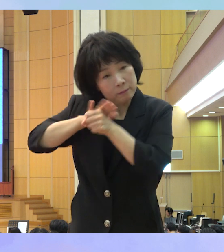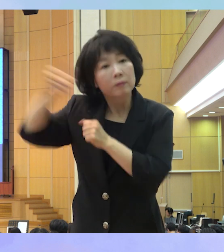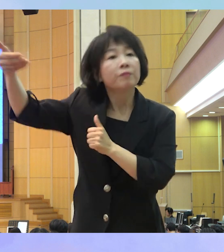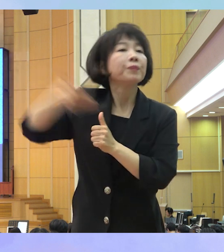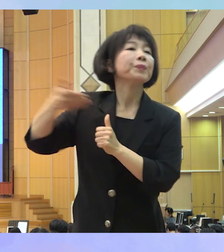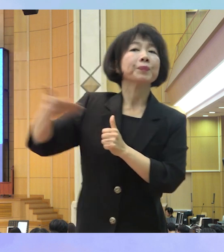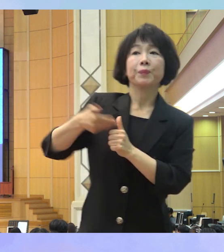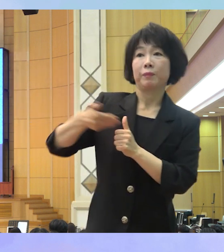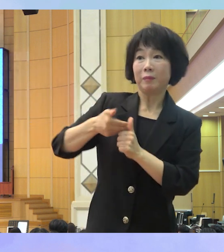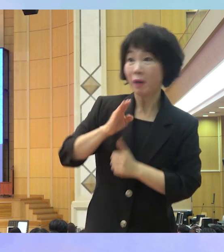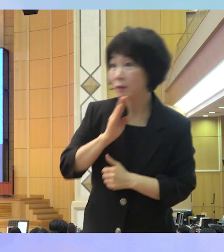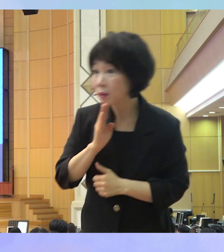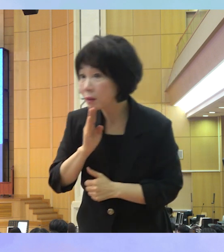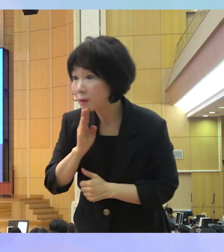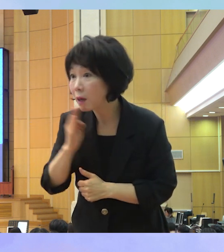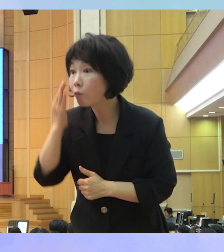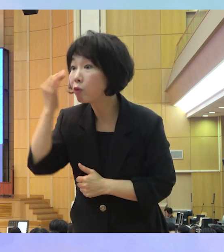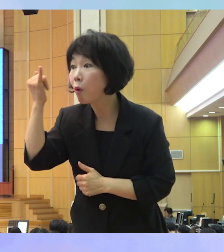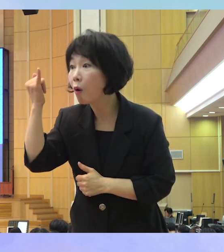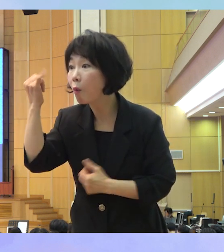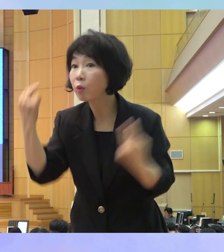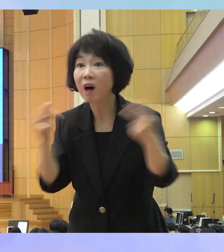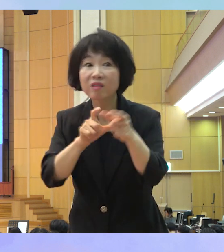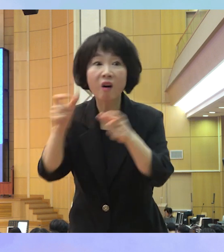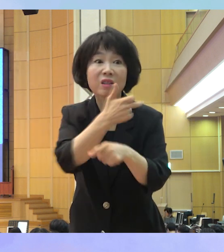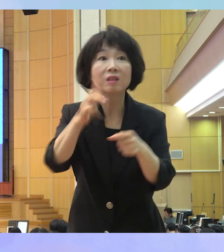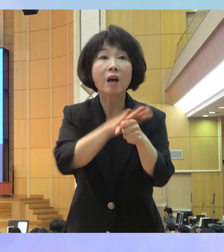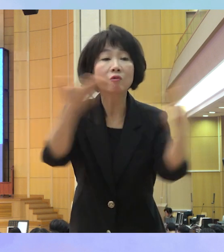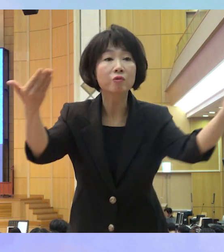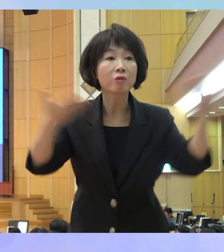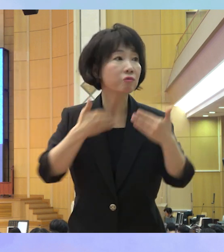부모님만큼 이 세상에서 나를 사랑하는 사람은 없어요.